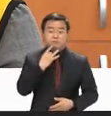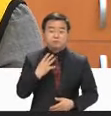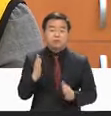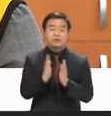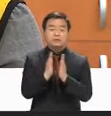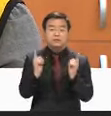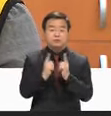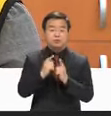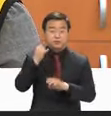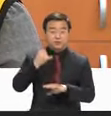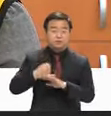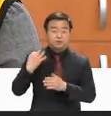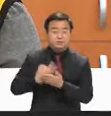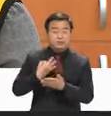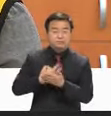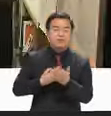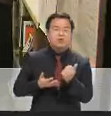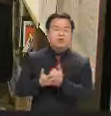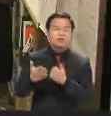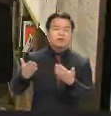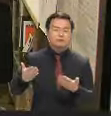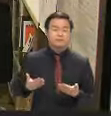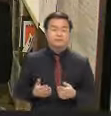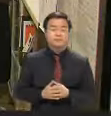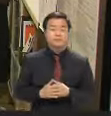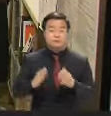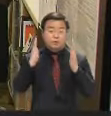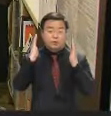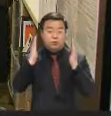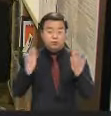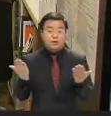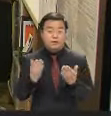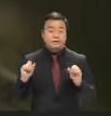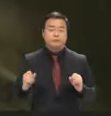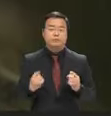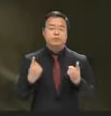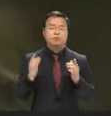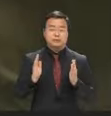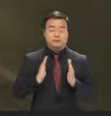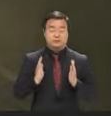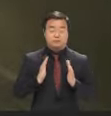최저임금에 영향을 받는 일자리이기 때문에. 공부와 일을 병행하는